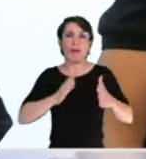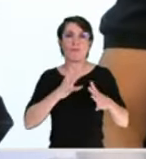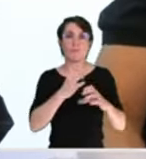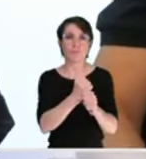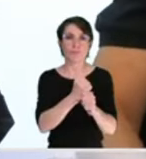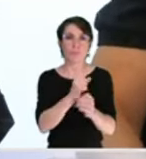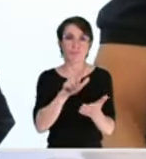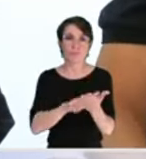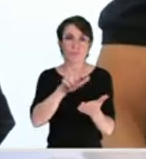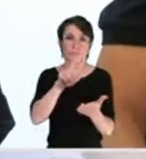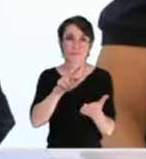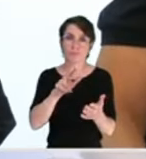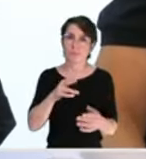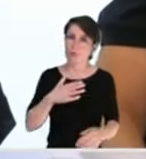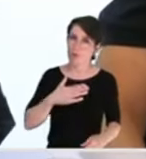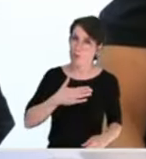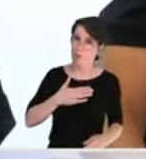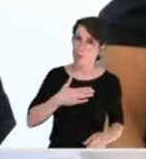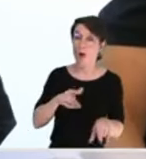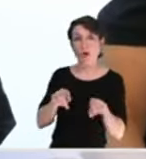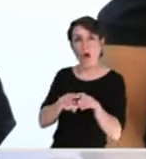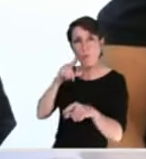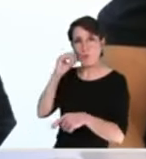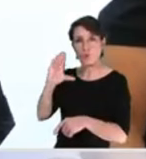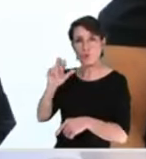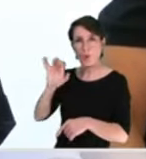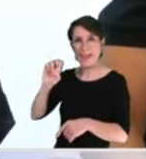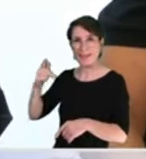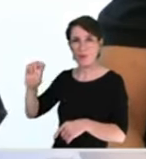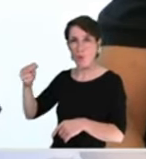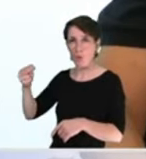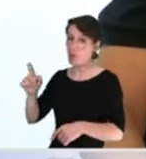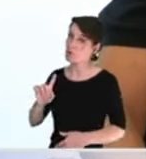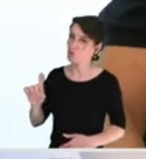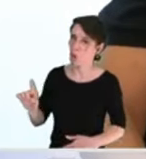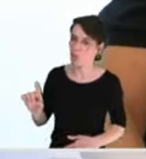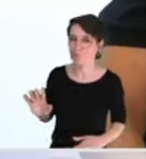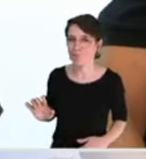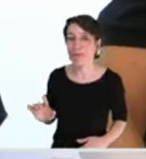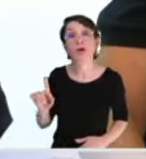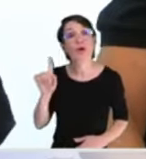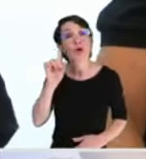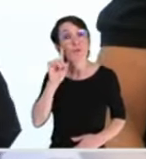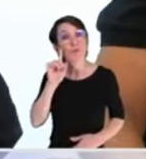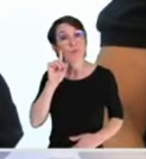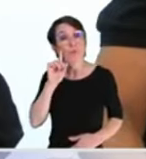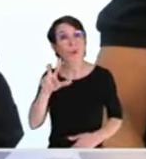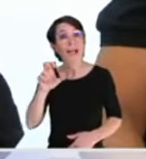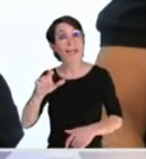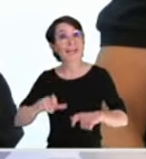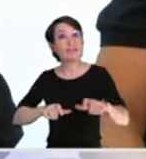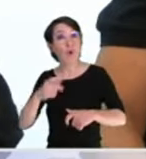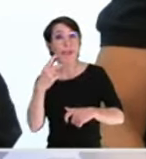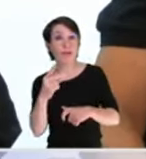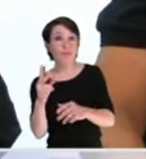la même charité chrétienne qu'Alain Carignon. Je suis écœurée si ce qu'explique votre ancien collaborateur est